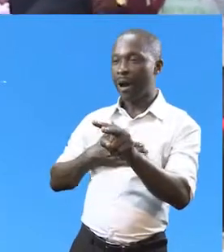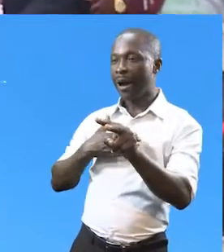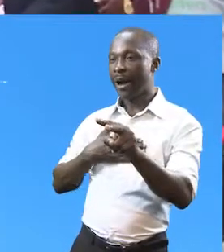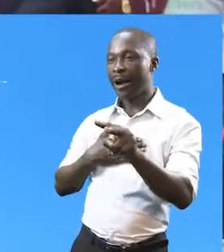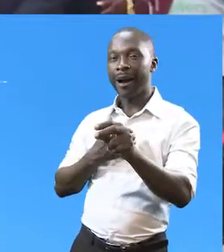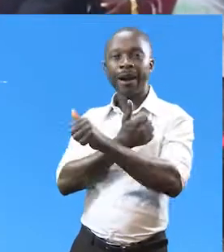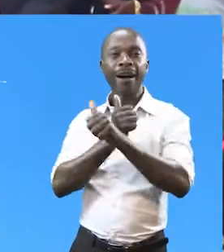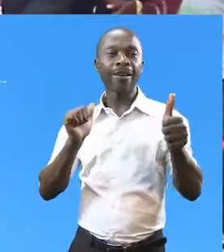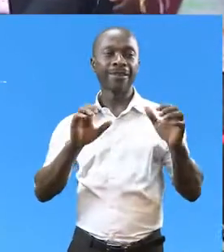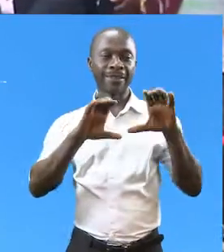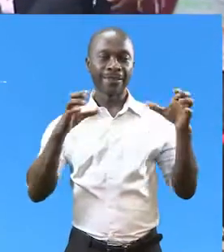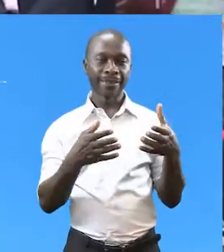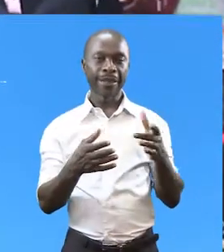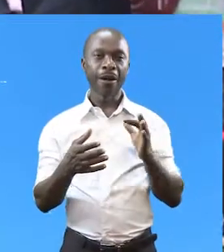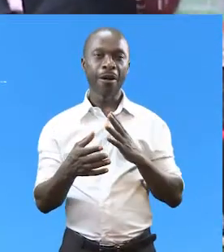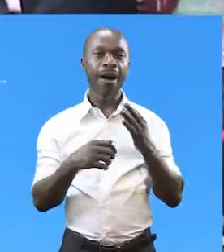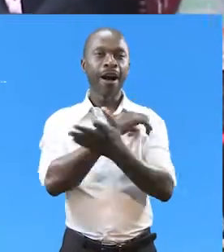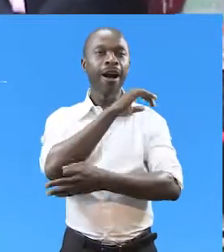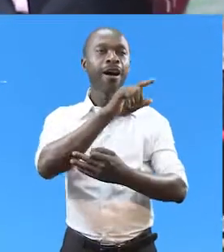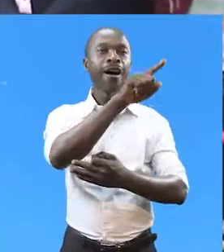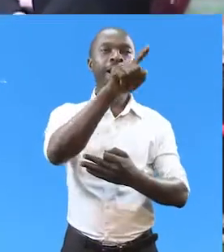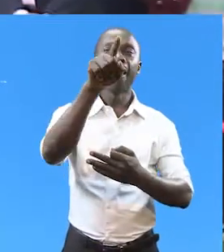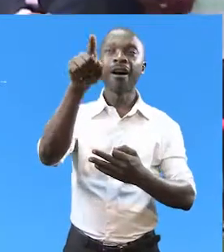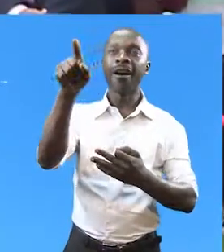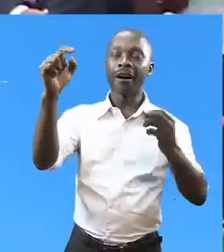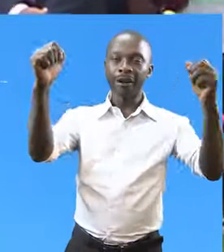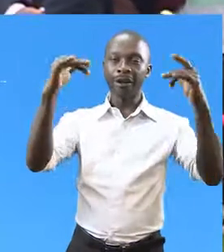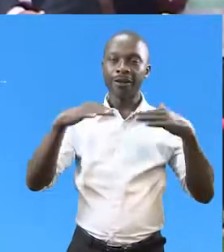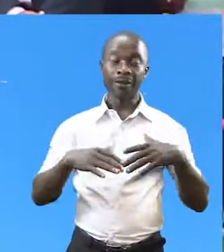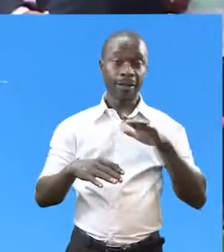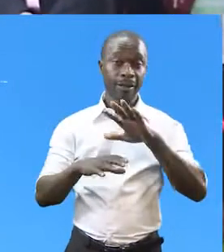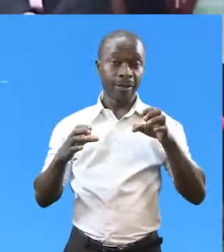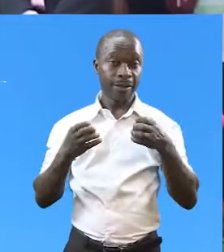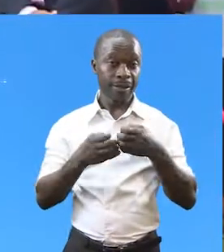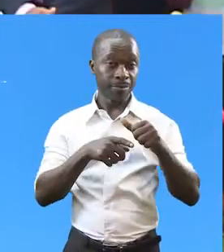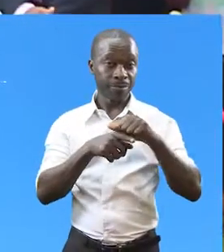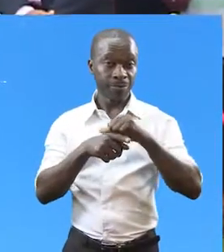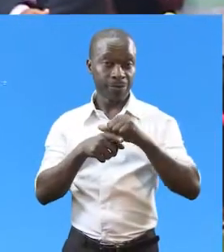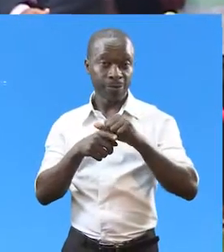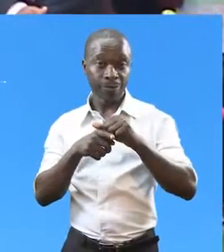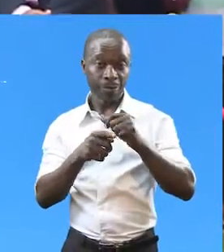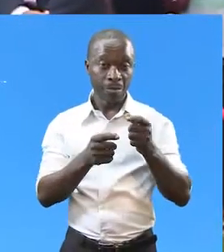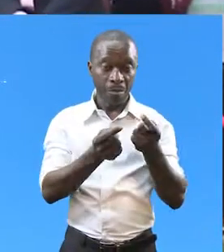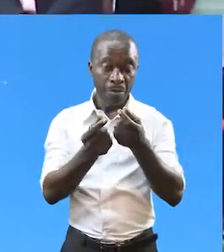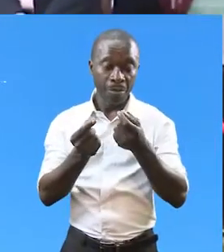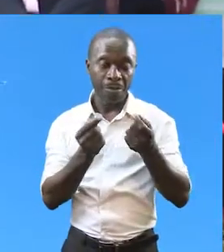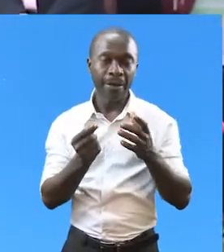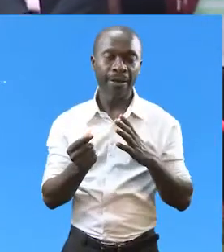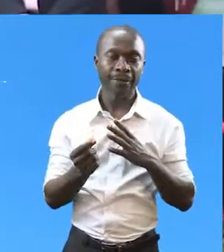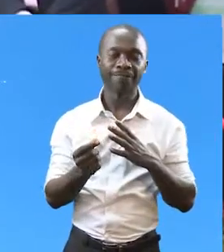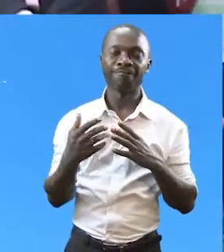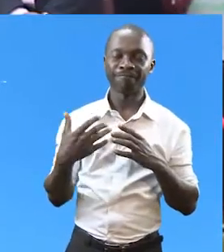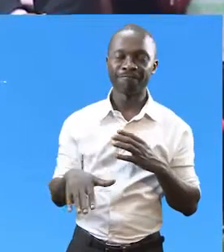étrangères participantes, à leurs encadreurs techniques et administratifs aussi, pour avoir répondu